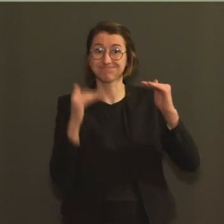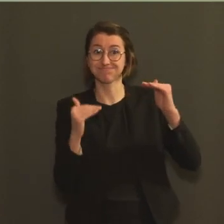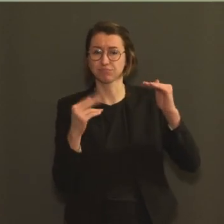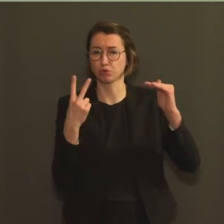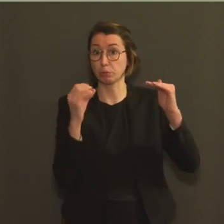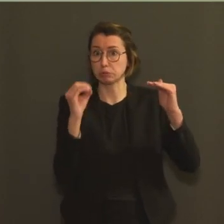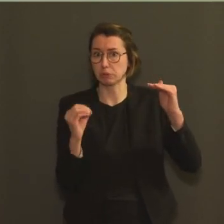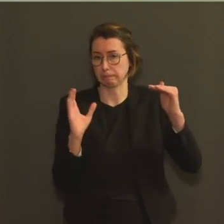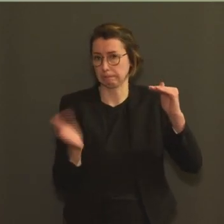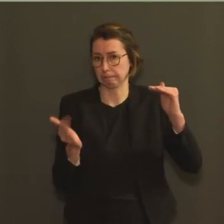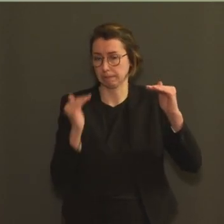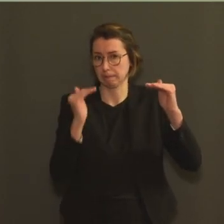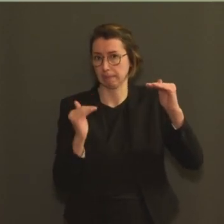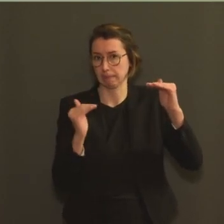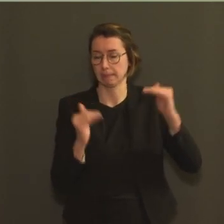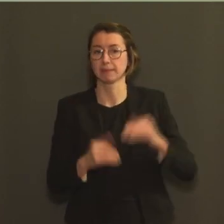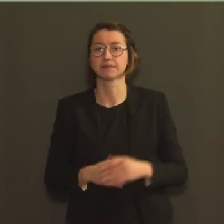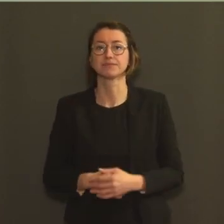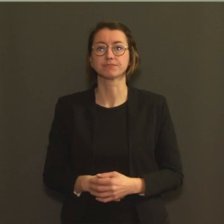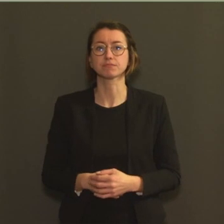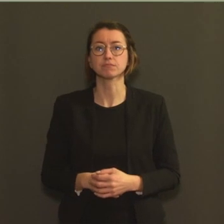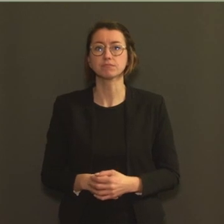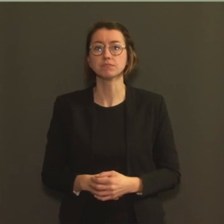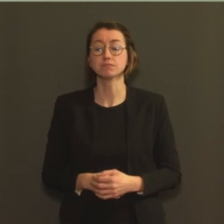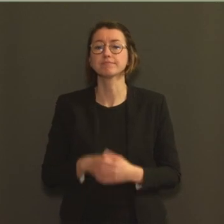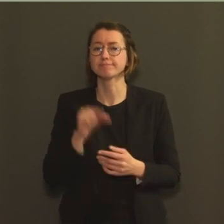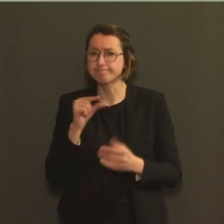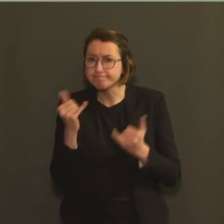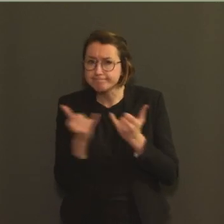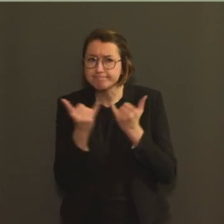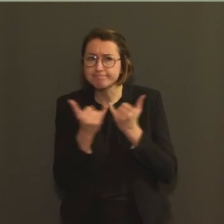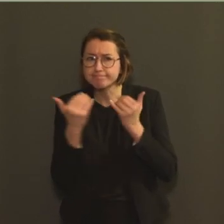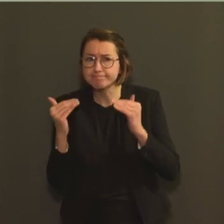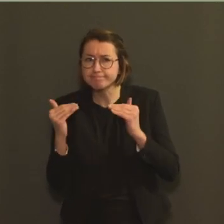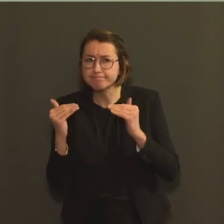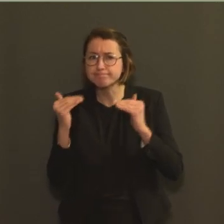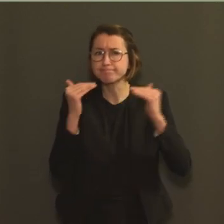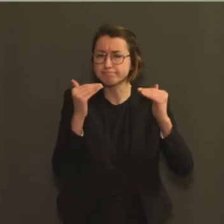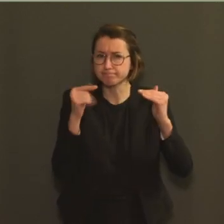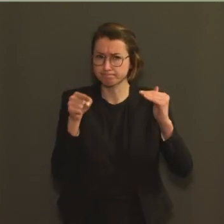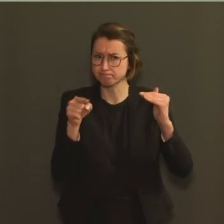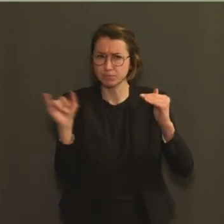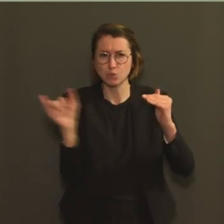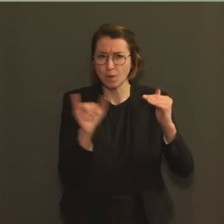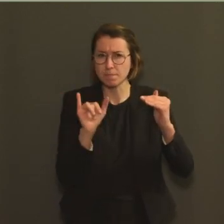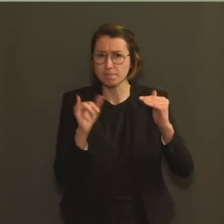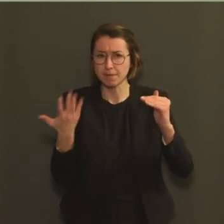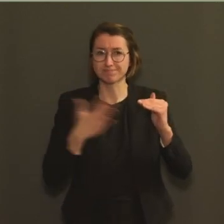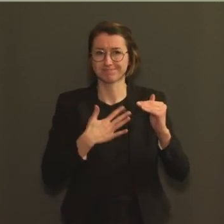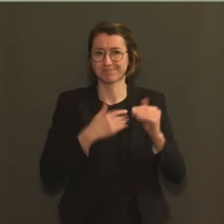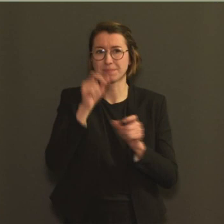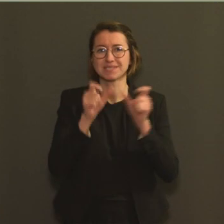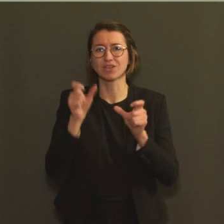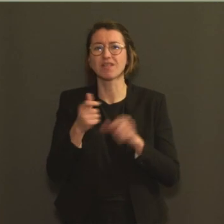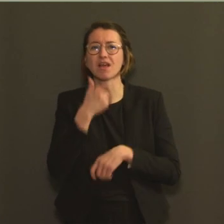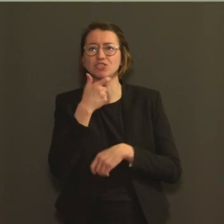une petite augmentation du nombre de cas, du pourcentage de cas chez les personnes de la trentaine